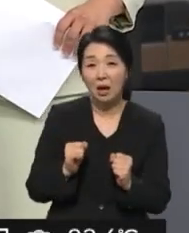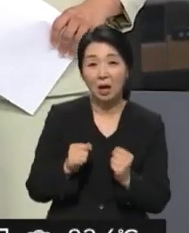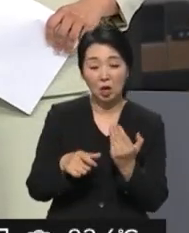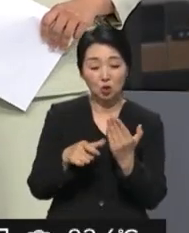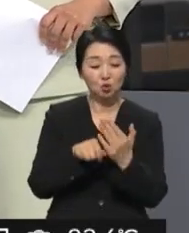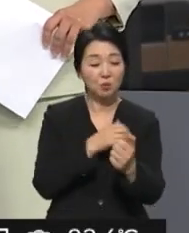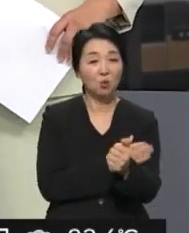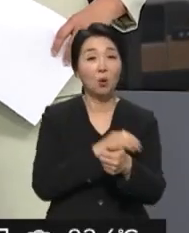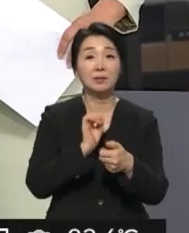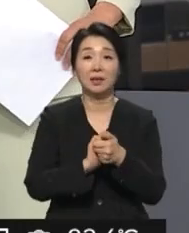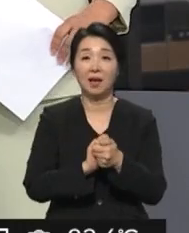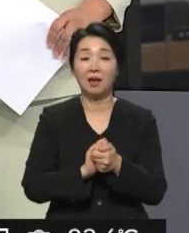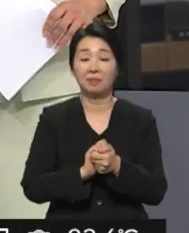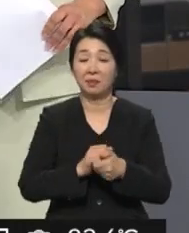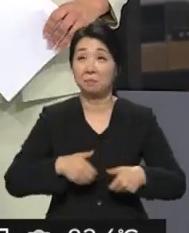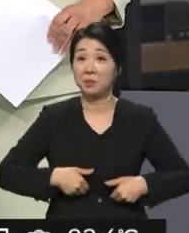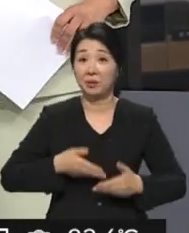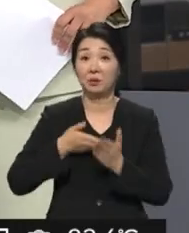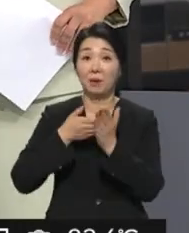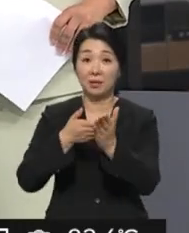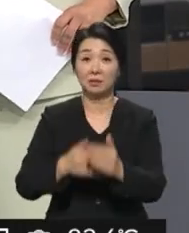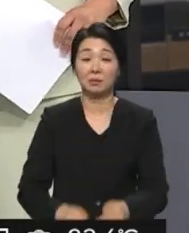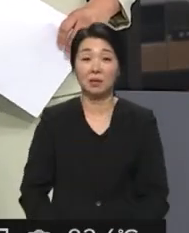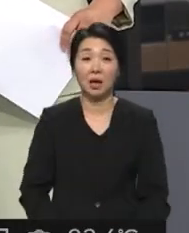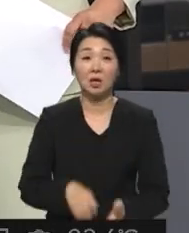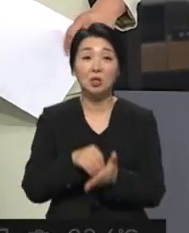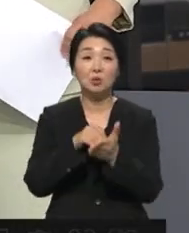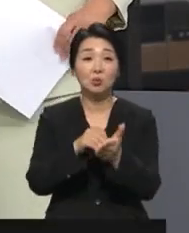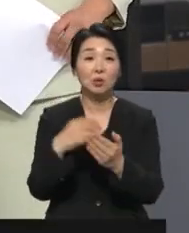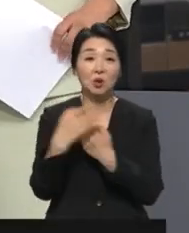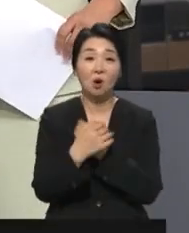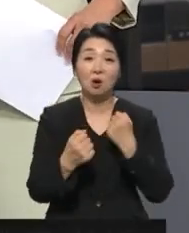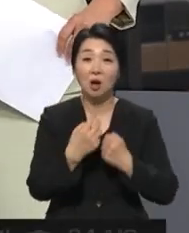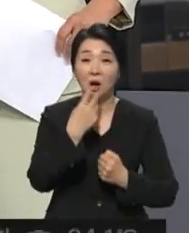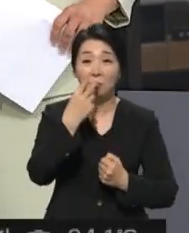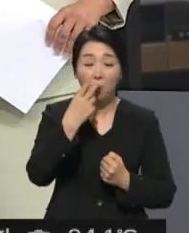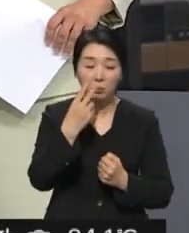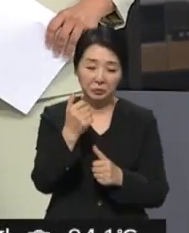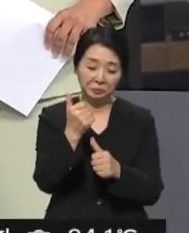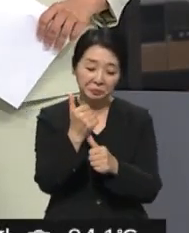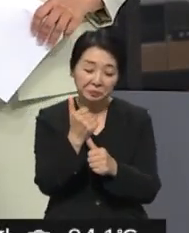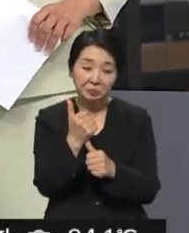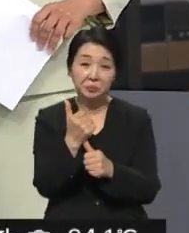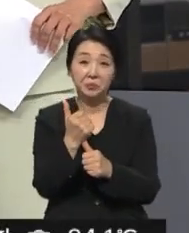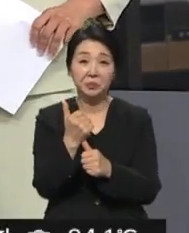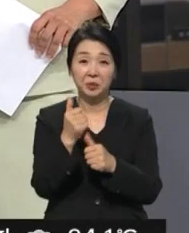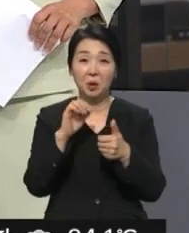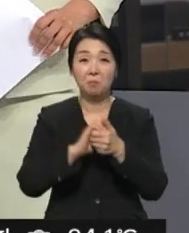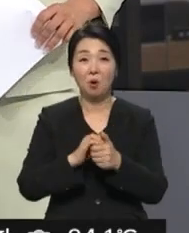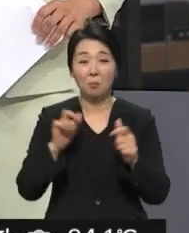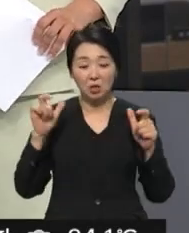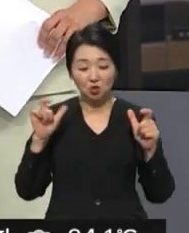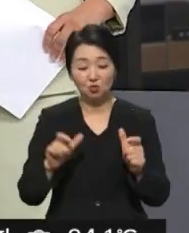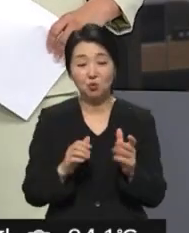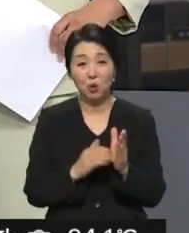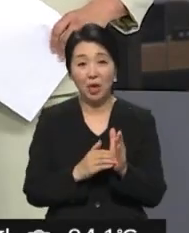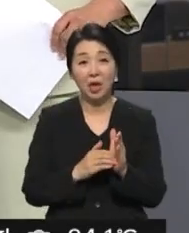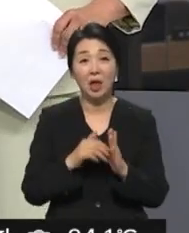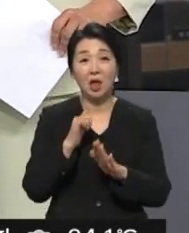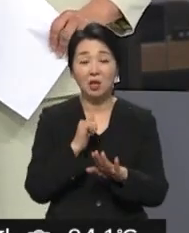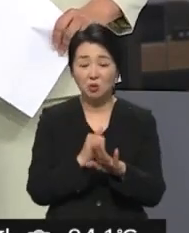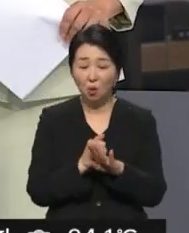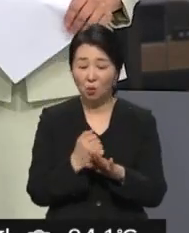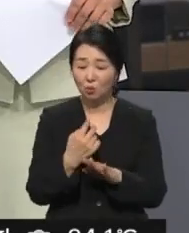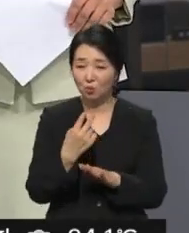제한해야 한다, 이런 제안을 했는데요. 이들이 등록할 수 있는 건강보험 피부양자 범위를 축소해서 건강보험 먹튀를 막겠다, 이런